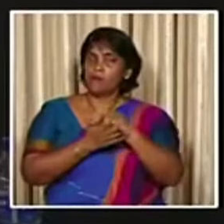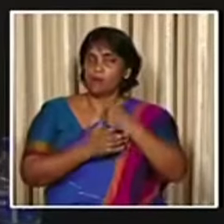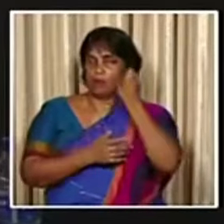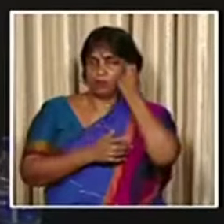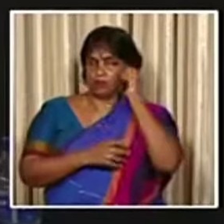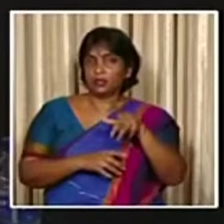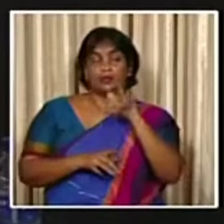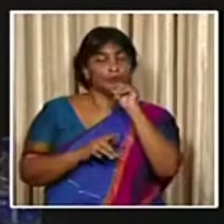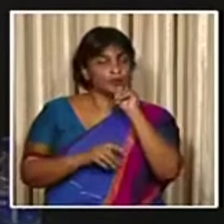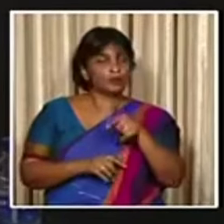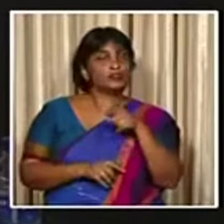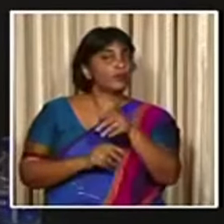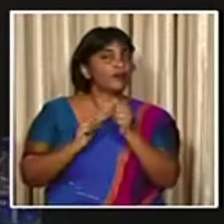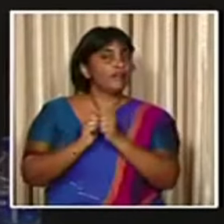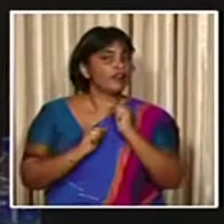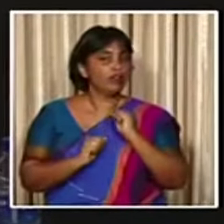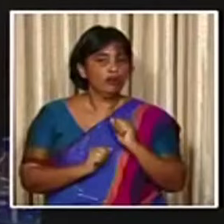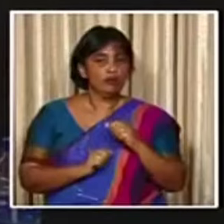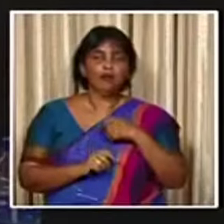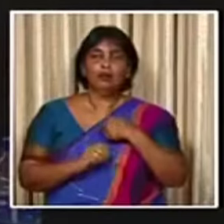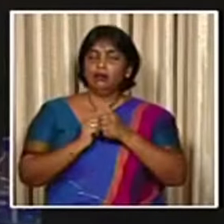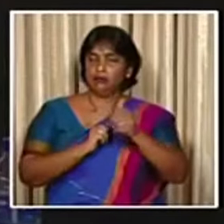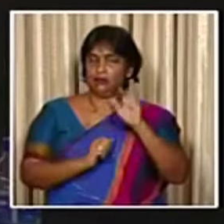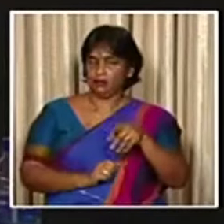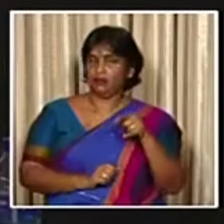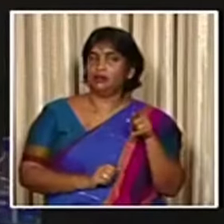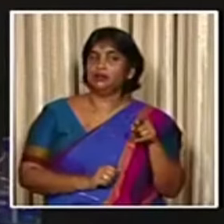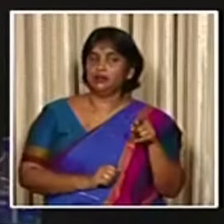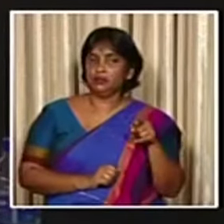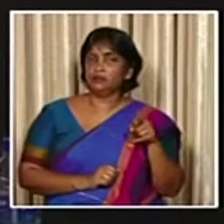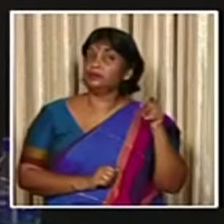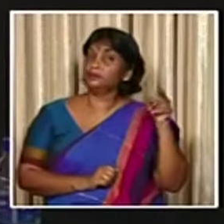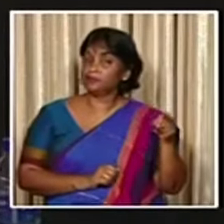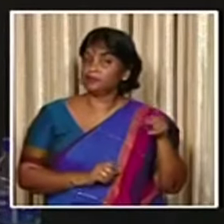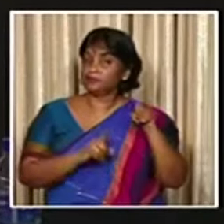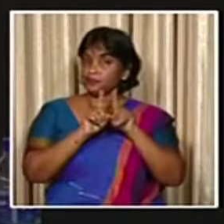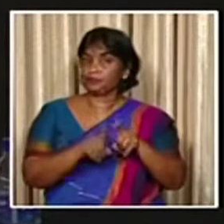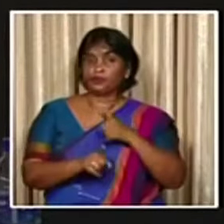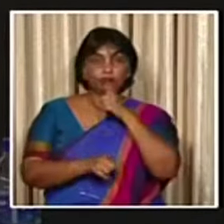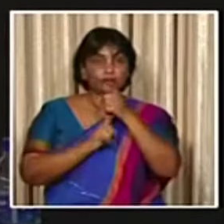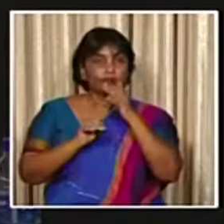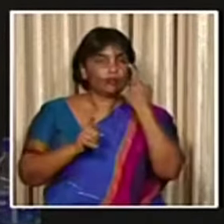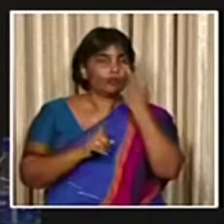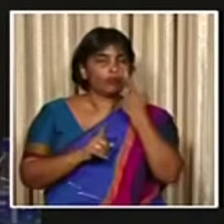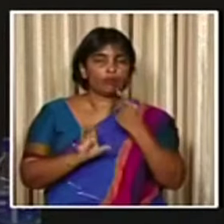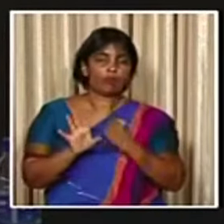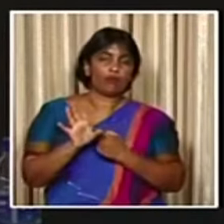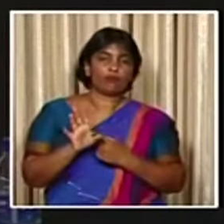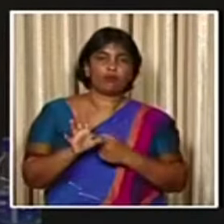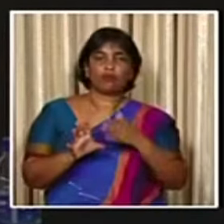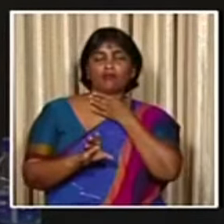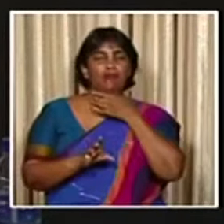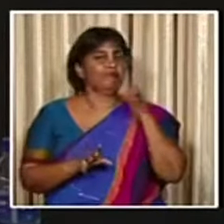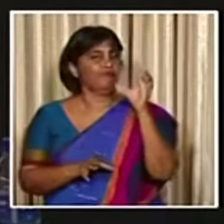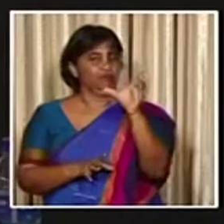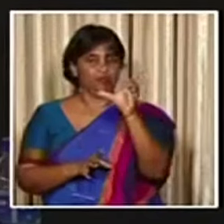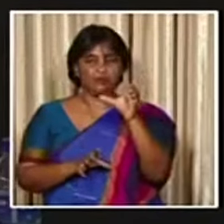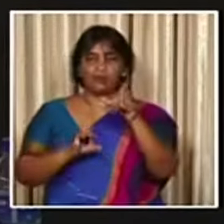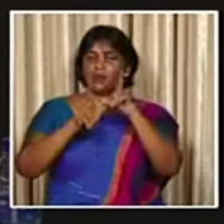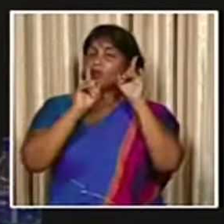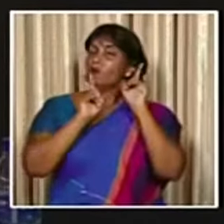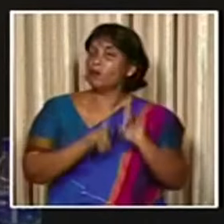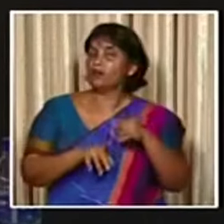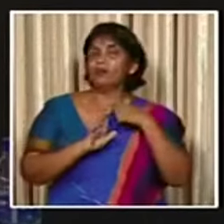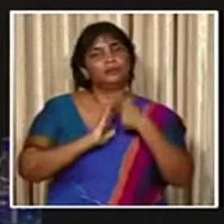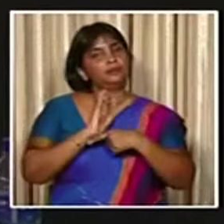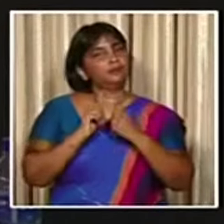මතයක් වෙලා තියෙනවා. හැබැයි වැඩේ මොකද්ද වෙලා තියෙන්නේ? වැඩේ වෙලා තියෙන්නේ අර ඒ වෙනුවෙන් කතා කරපු අහිංසක තරුණයාගේ බෙල්ලෙන් අල්ලගෙන. ඉතින් මෙවැනි